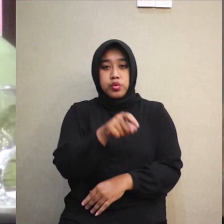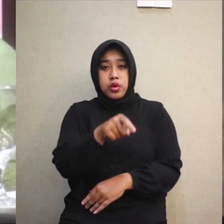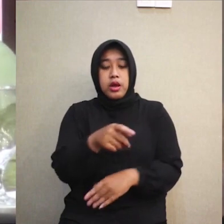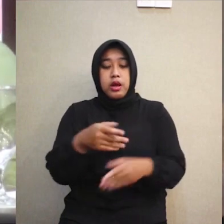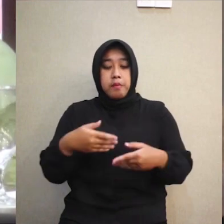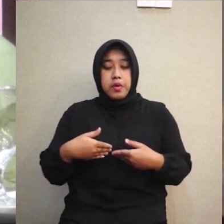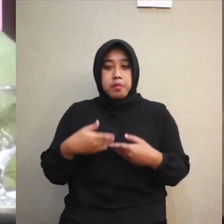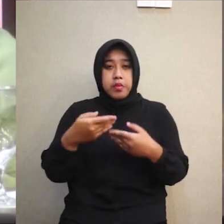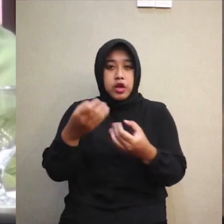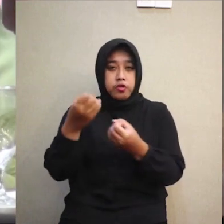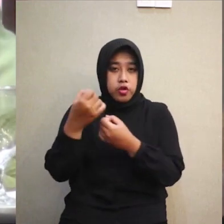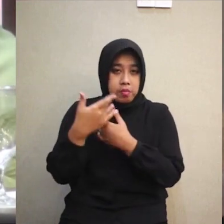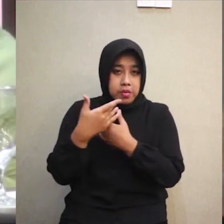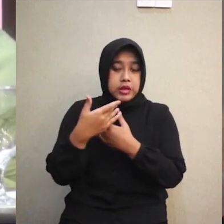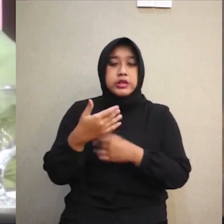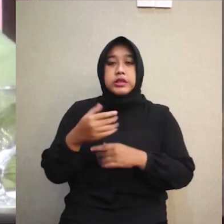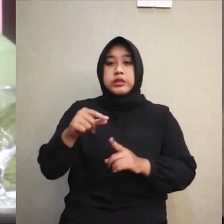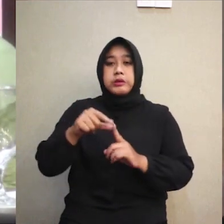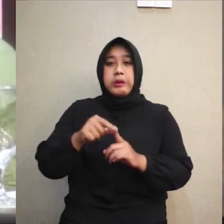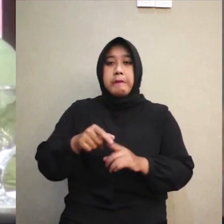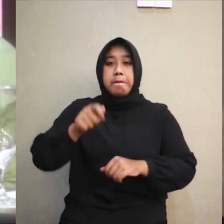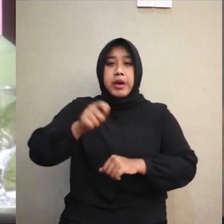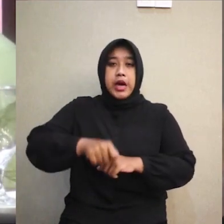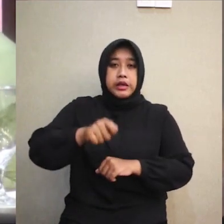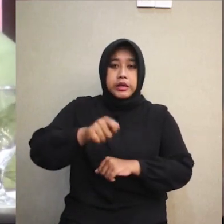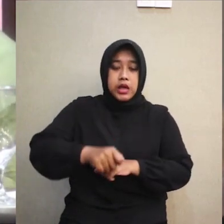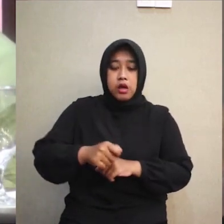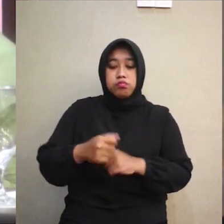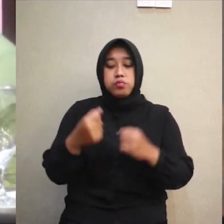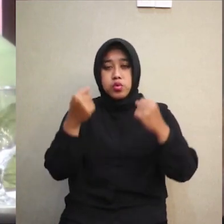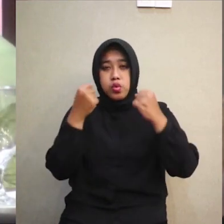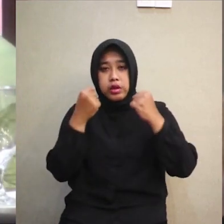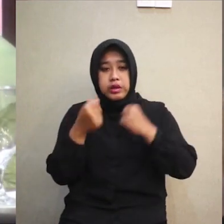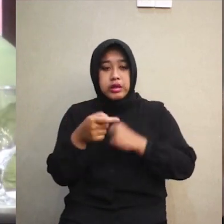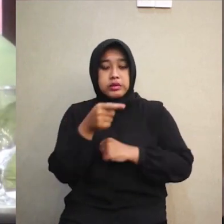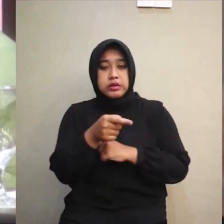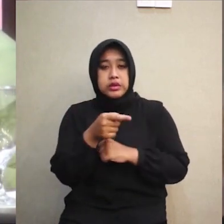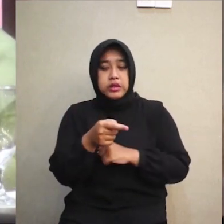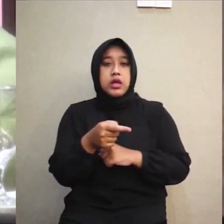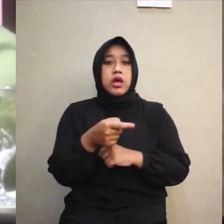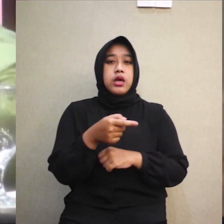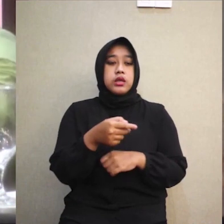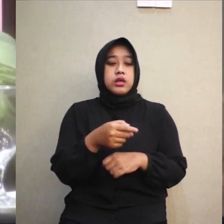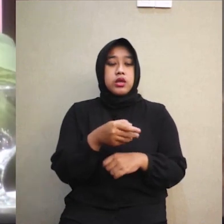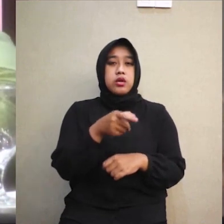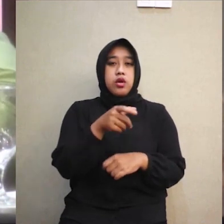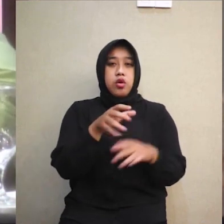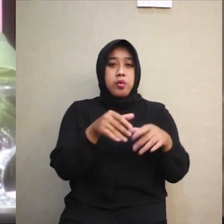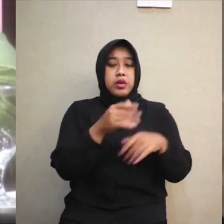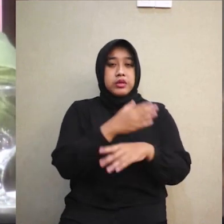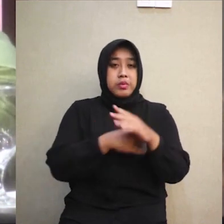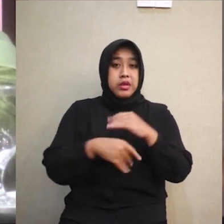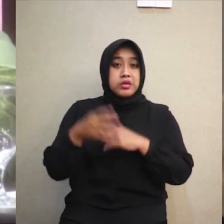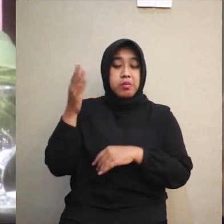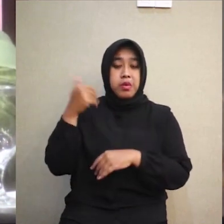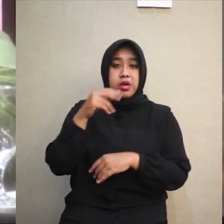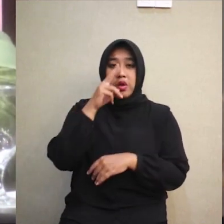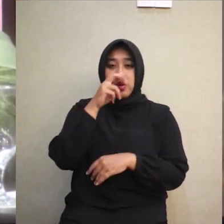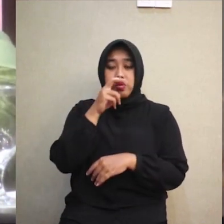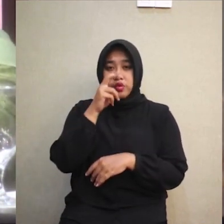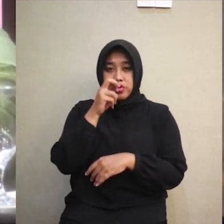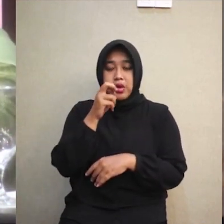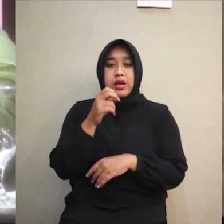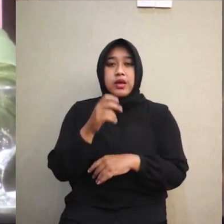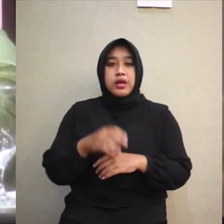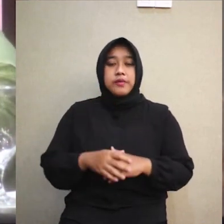memberikan keterangan di pengadilan untuk menguatkan posisi disabilitas nah ini yang lucu beberapa waktu yang lalu diskusi